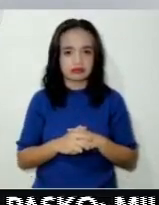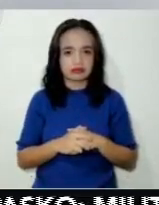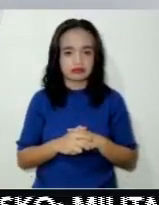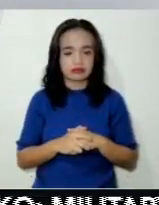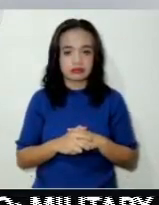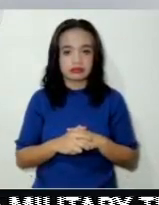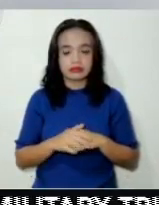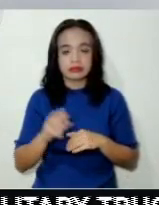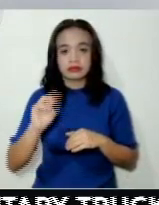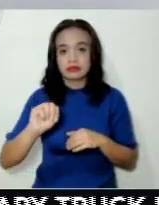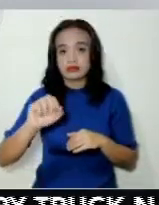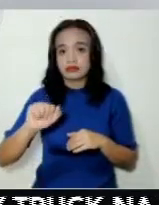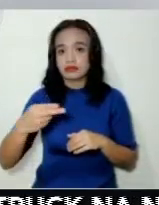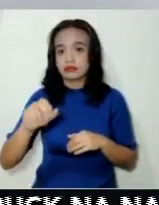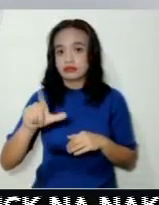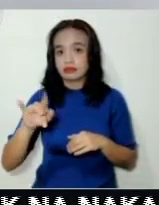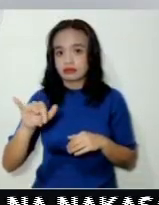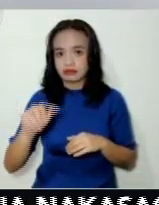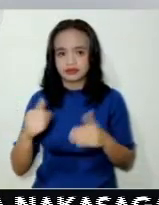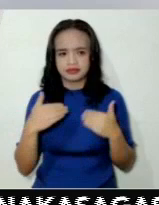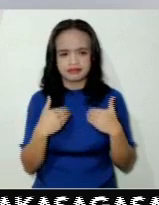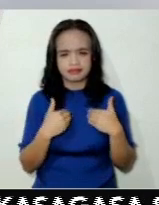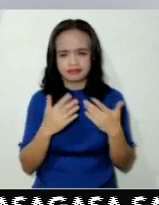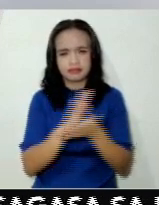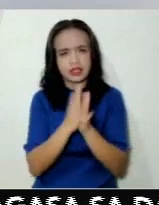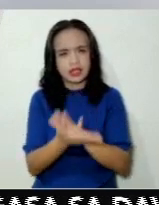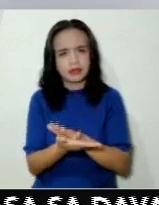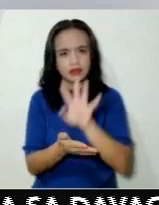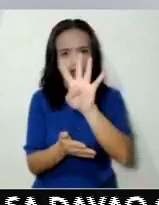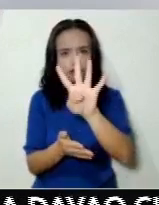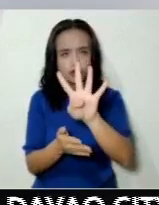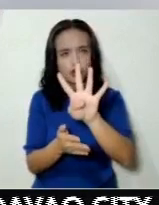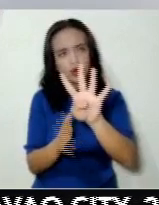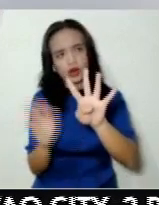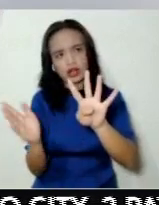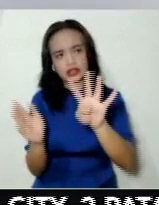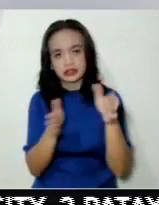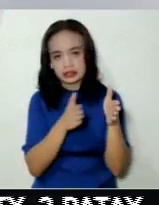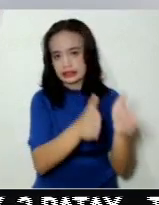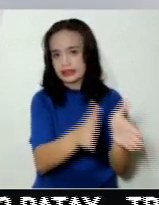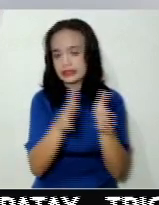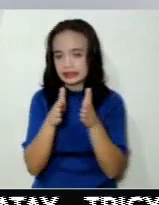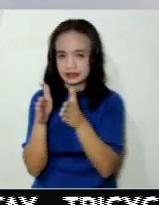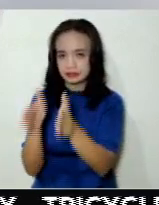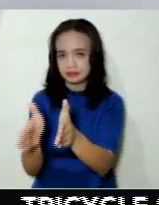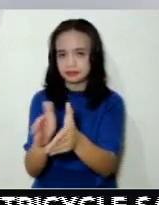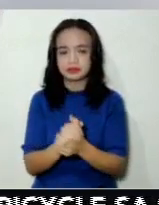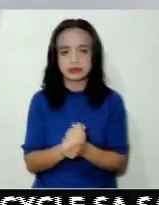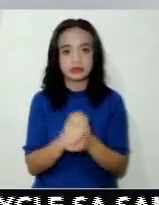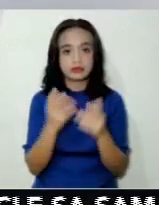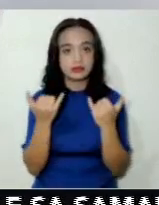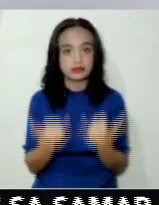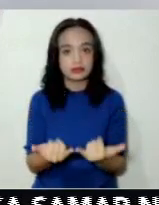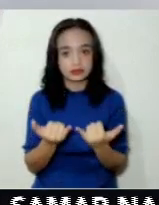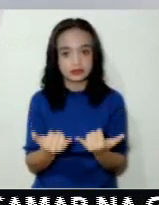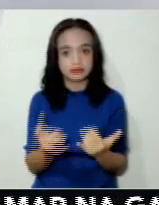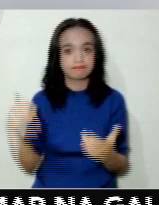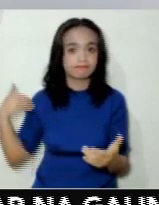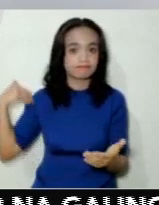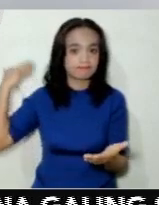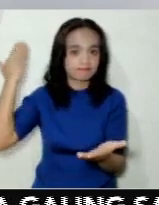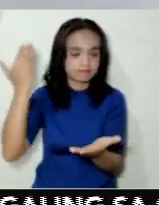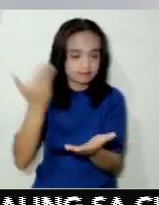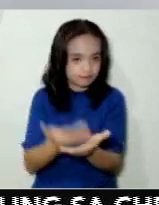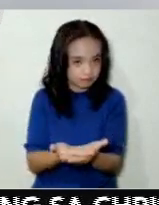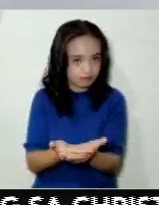mga na-widen o naging apat na ang linya. Mm-hmm. Ngayon, pagdating po doon sa mga portion na